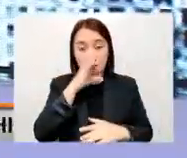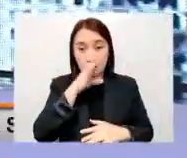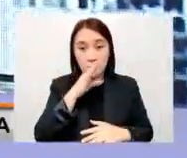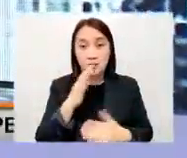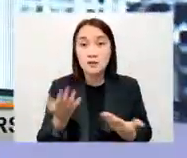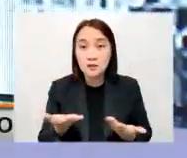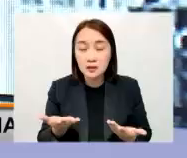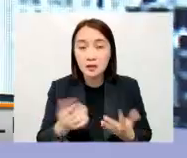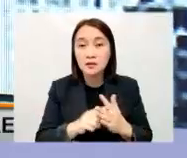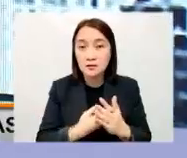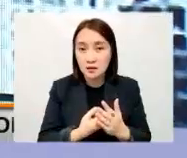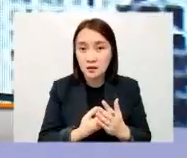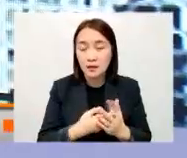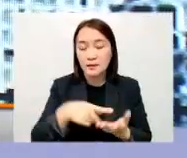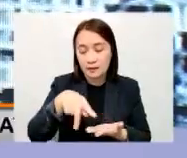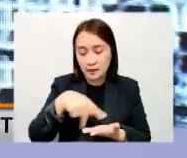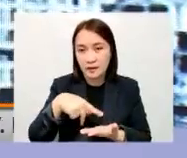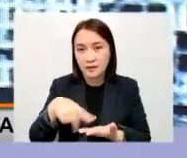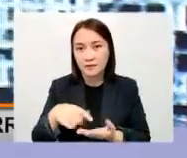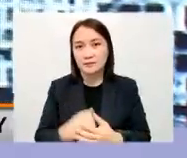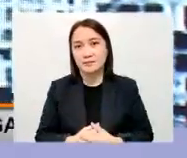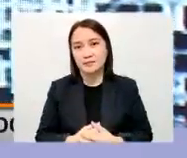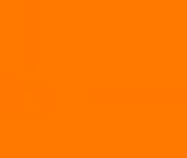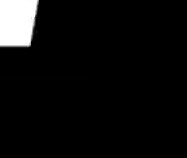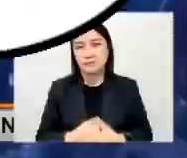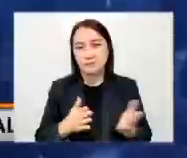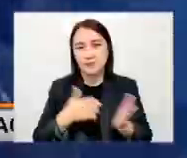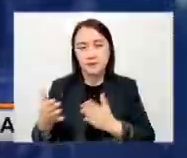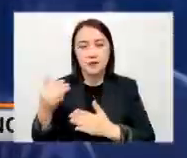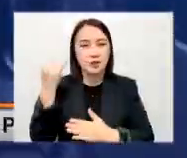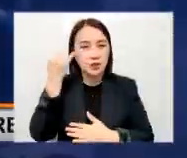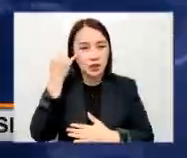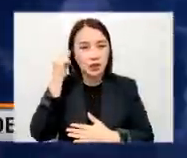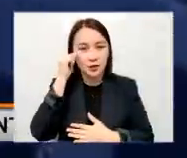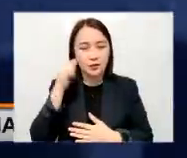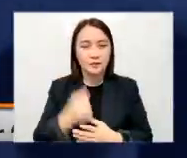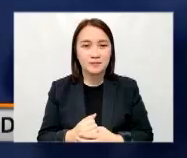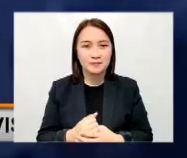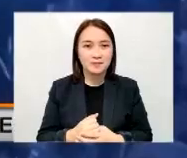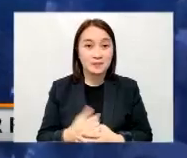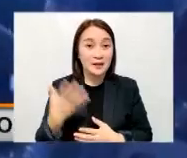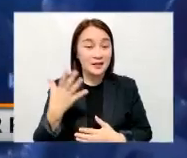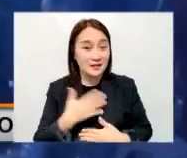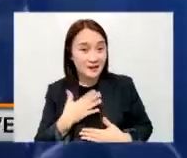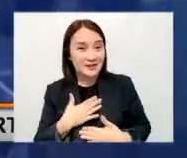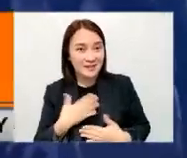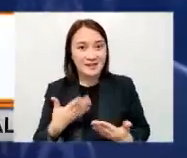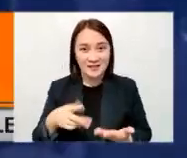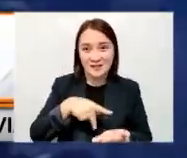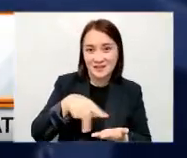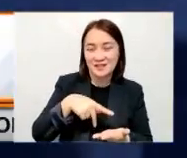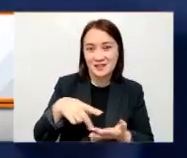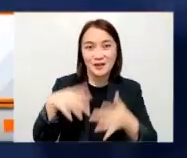sagian sa dance floor. Nasa frontline ng balitang yan si John Arroa. Masayang nagsasayawan ang mga